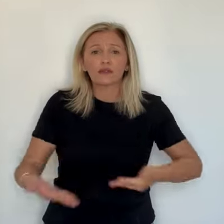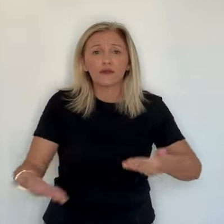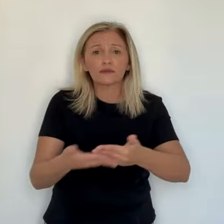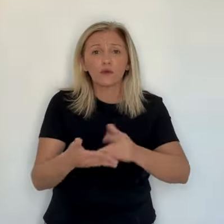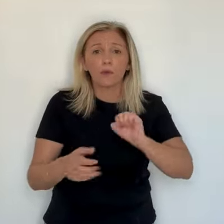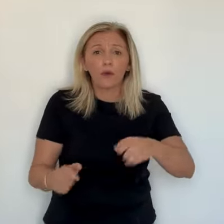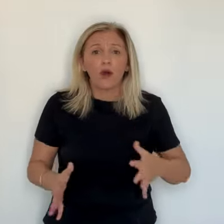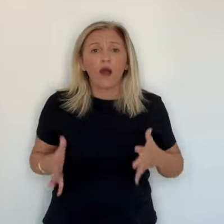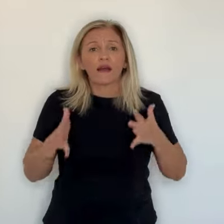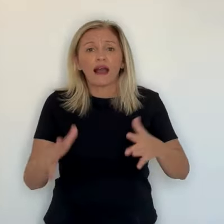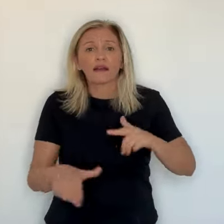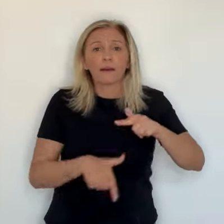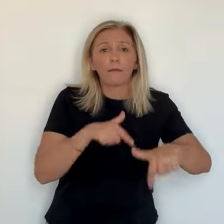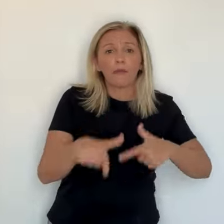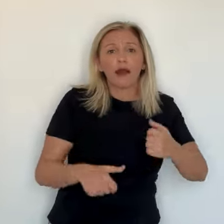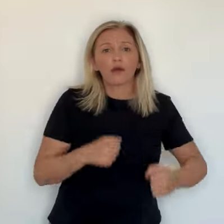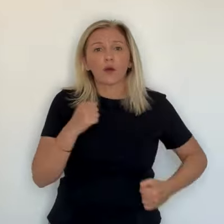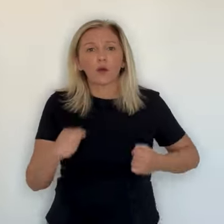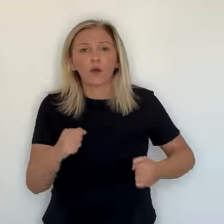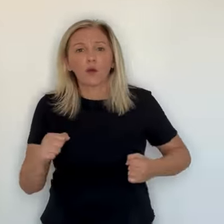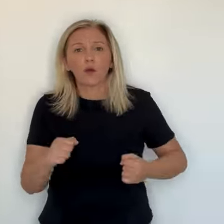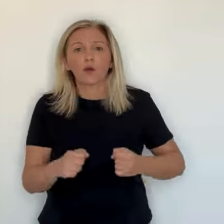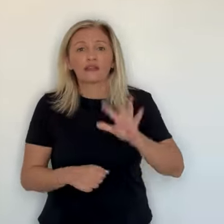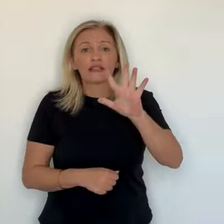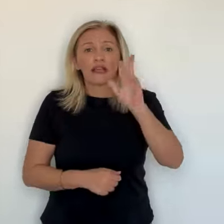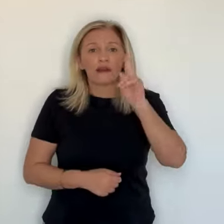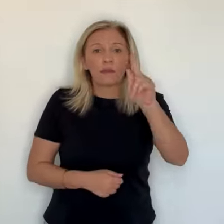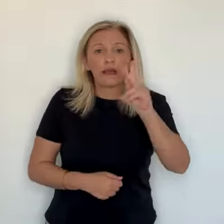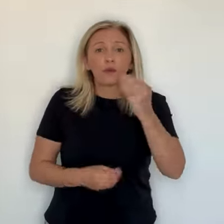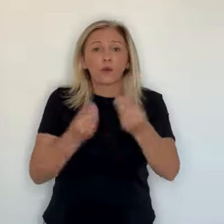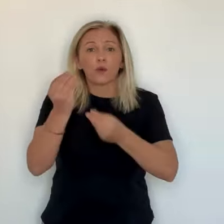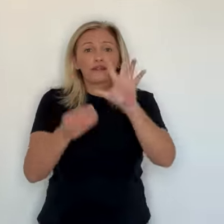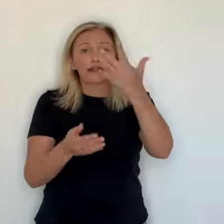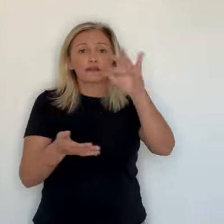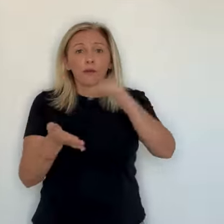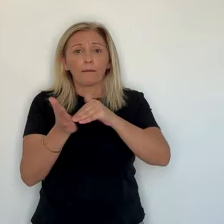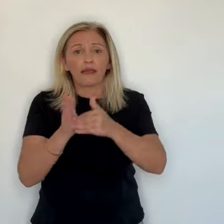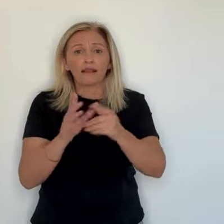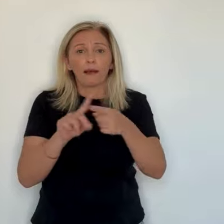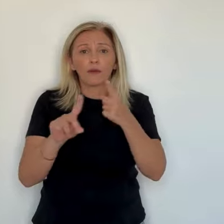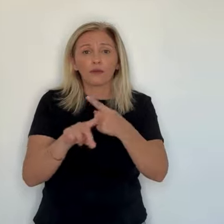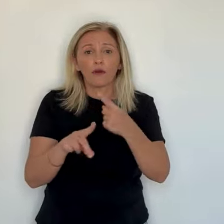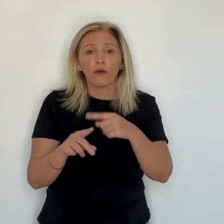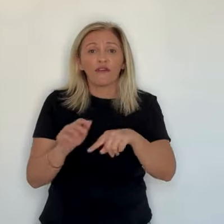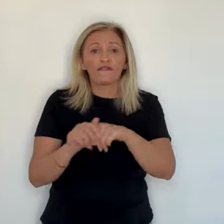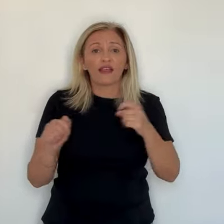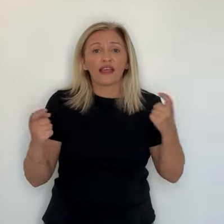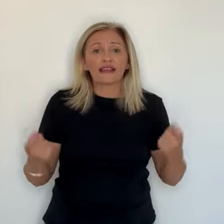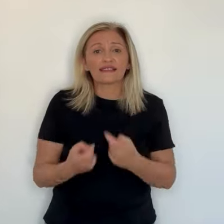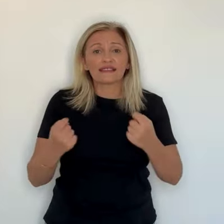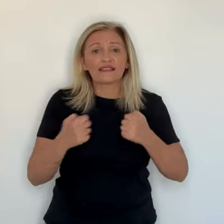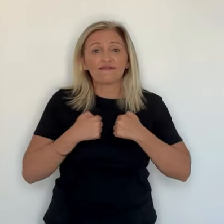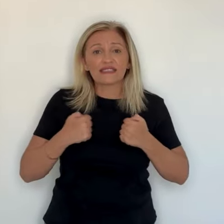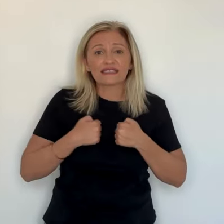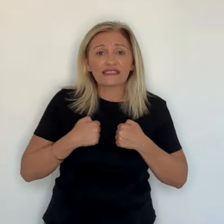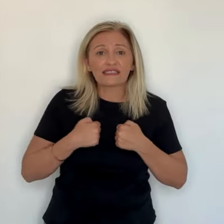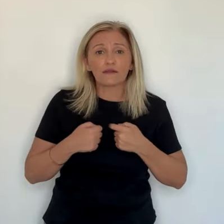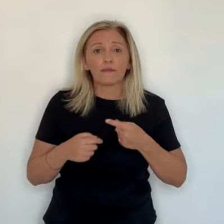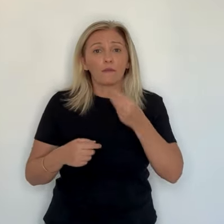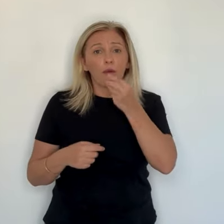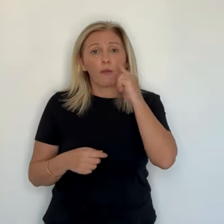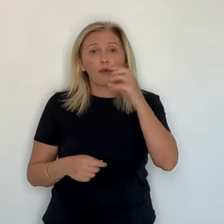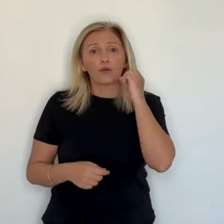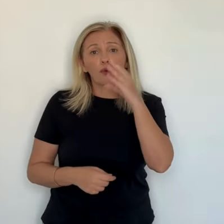on peut s'engager, on peut marcher, on peut courir, on peut faire 5 km, on peut faire simplement 500 mètres, c'est important, et effectivement un exercice physique tous les